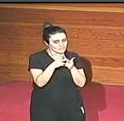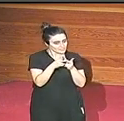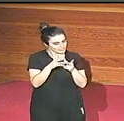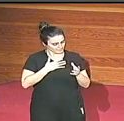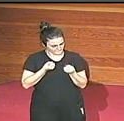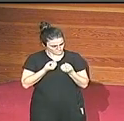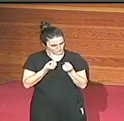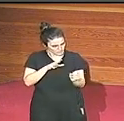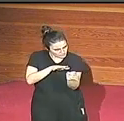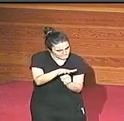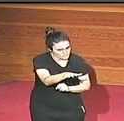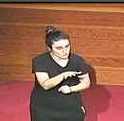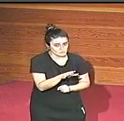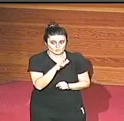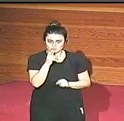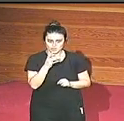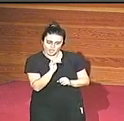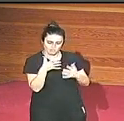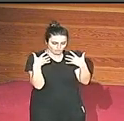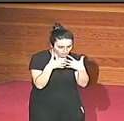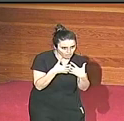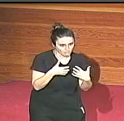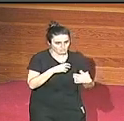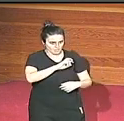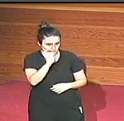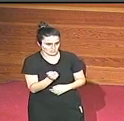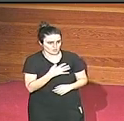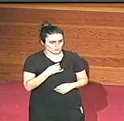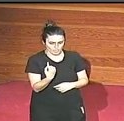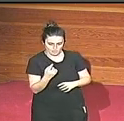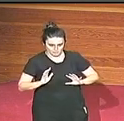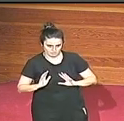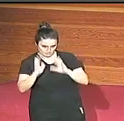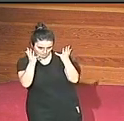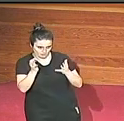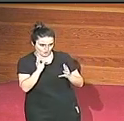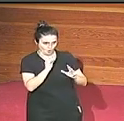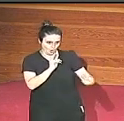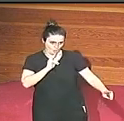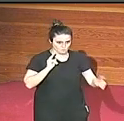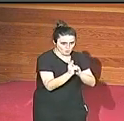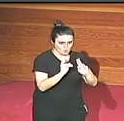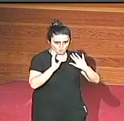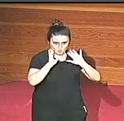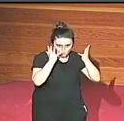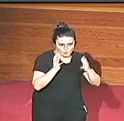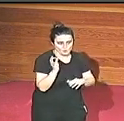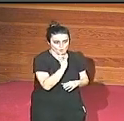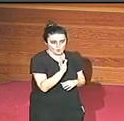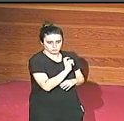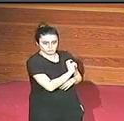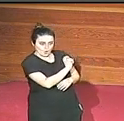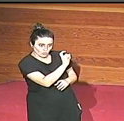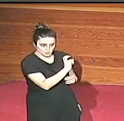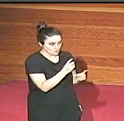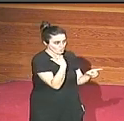eta borroka batzuk dituena, ez? Eta kazetari militantea izan daiteke iraultzailea, izan daiteke erreakzionarioa edo establishmentaren aldekoa,